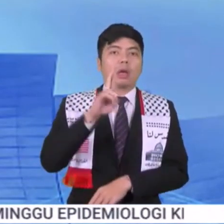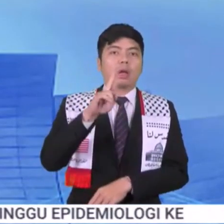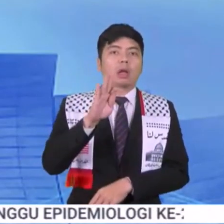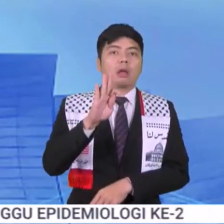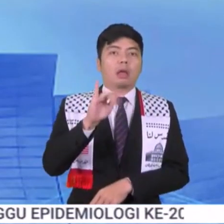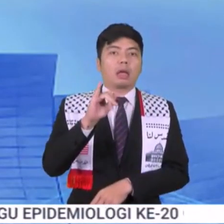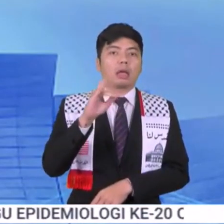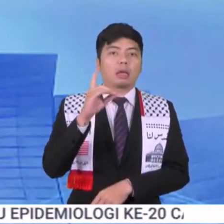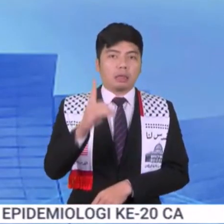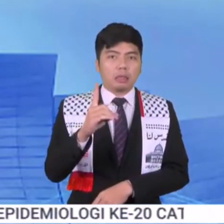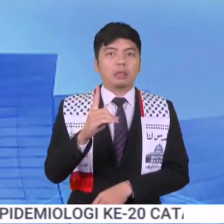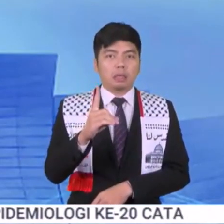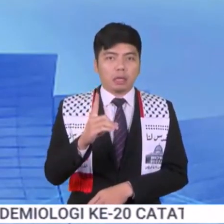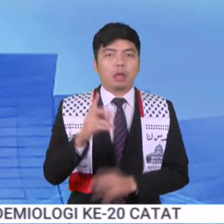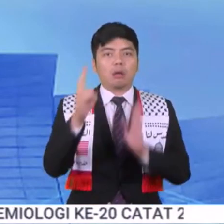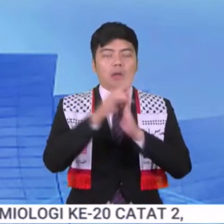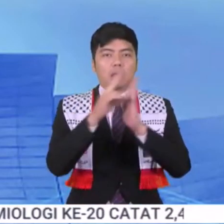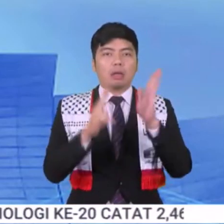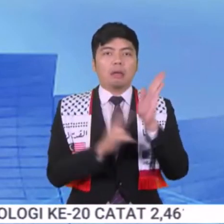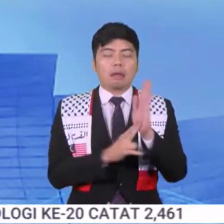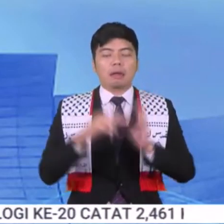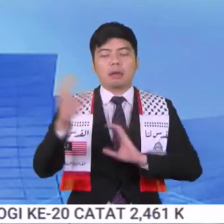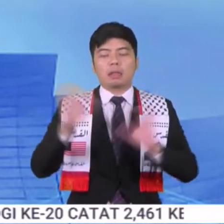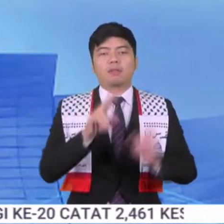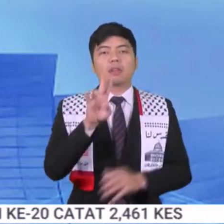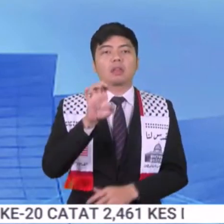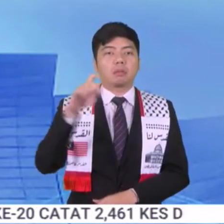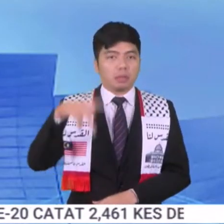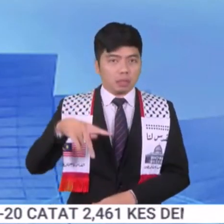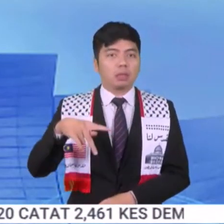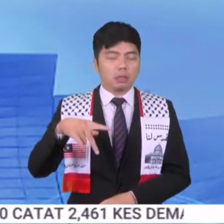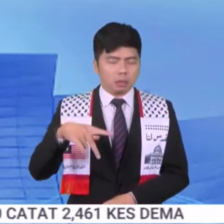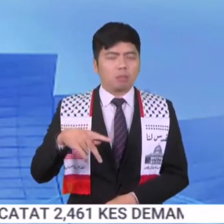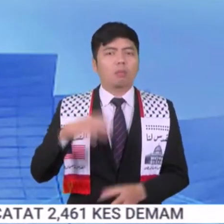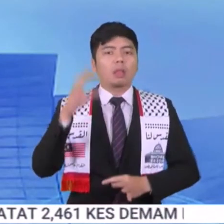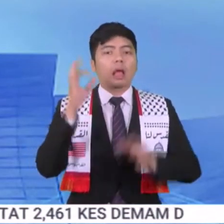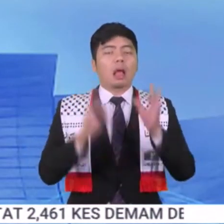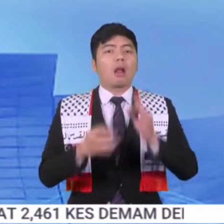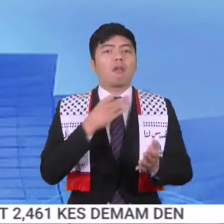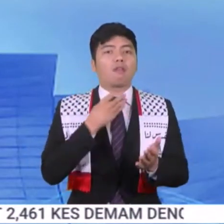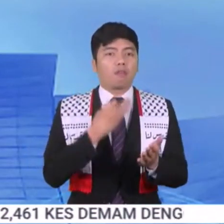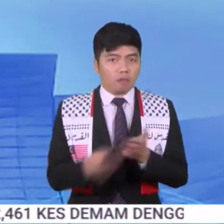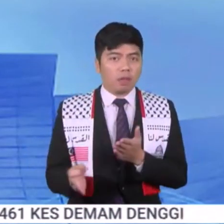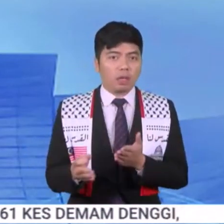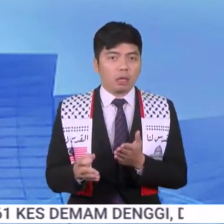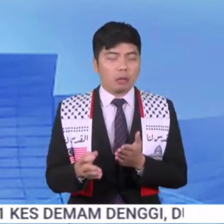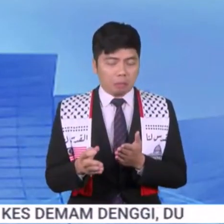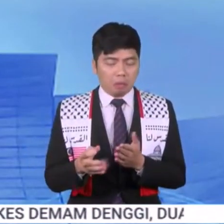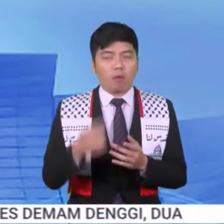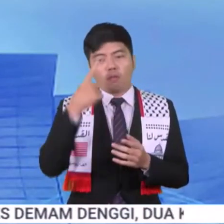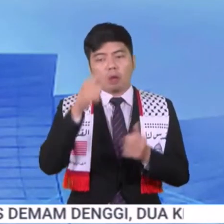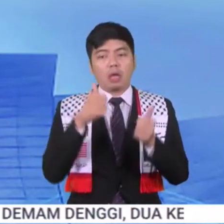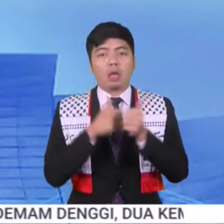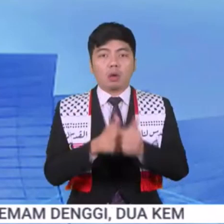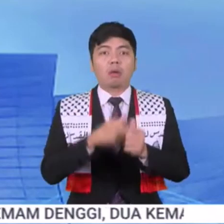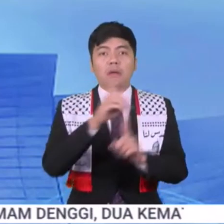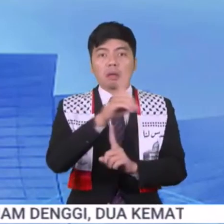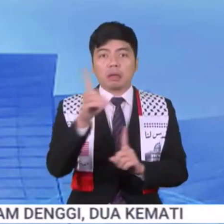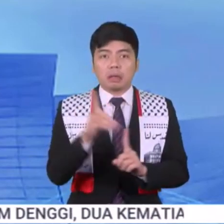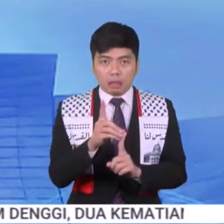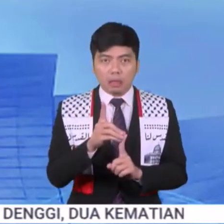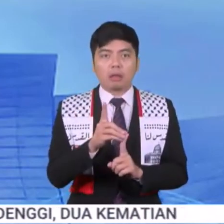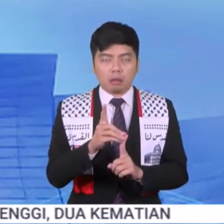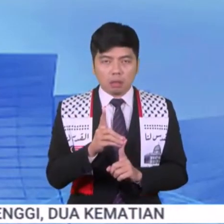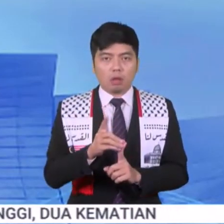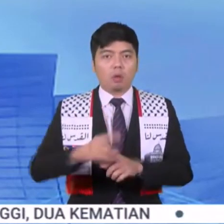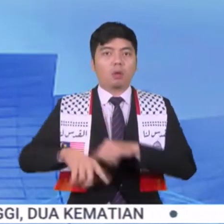tag RFID Peraturan Permit Kemasukan Kenderaan VEP. Jika gagal berbuat demikian selepas tarikh berkenaan,